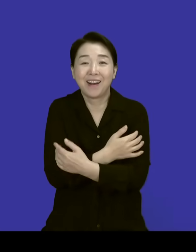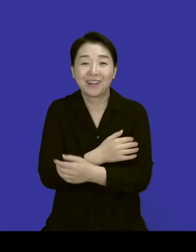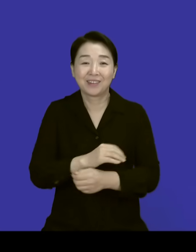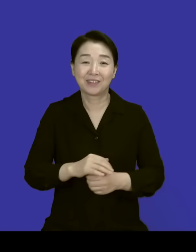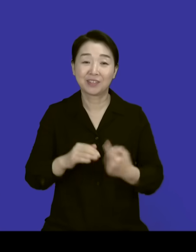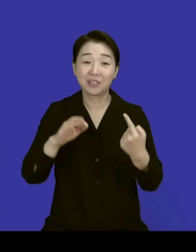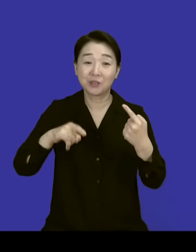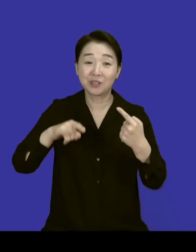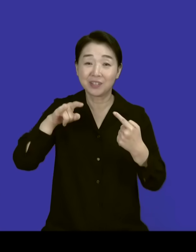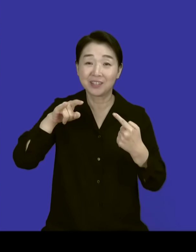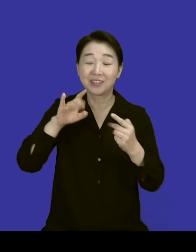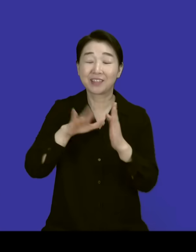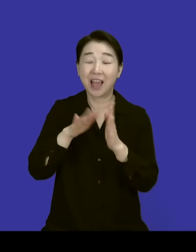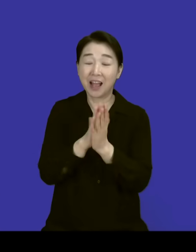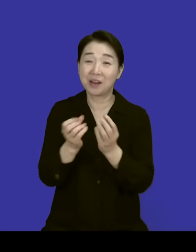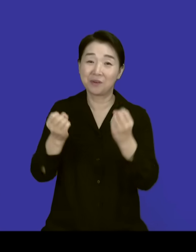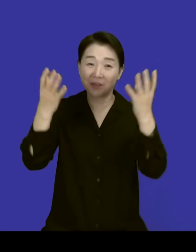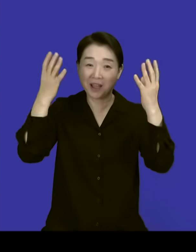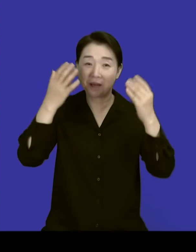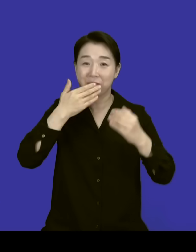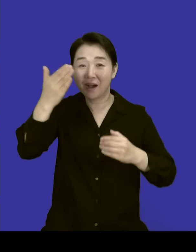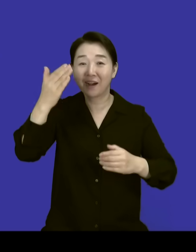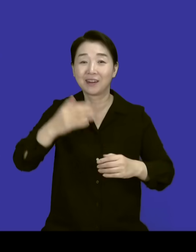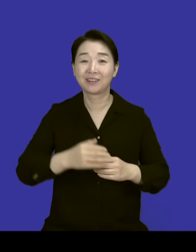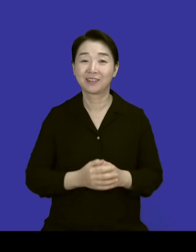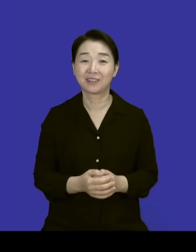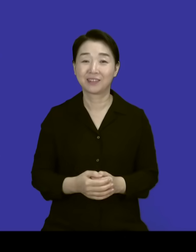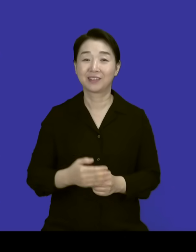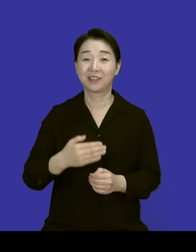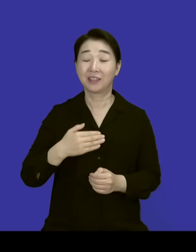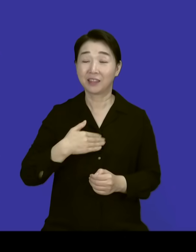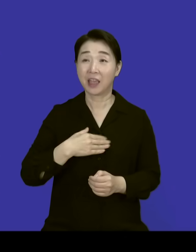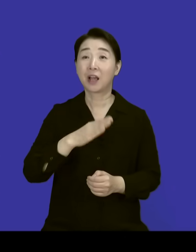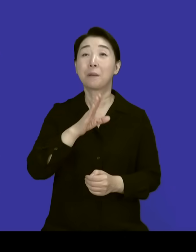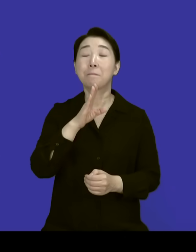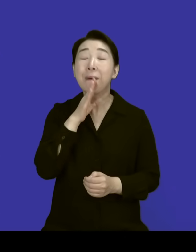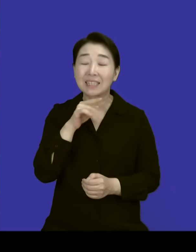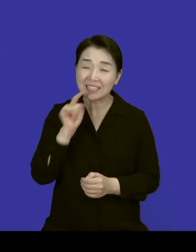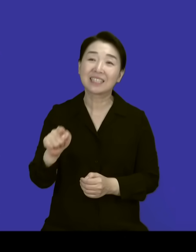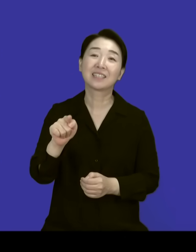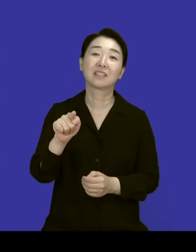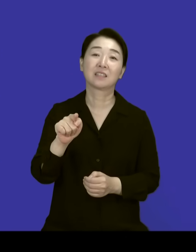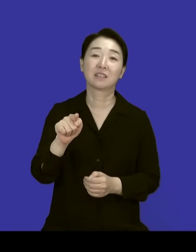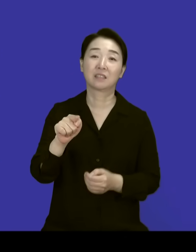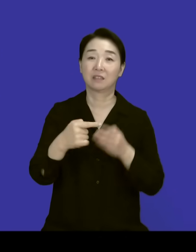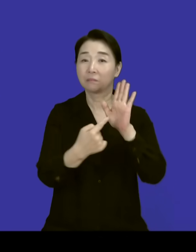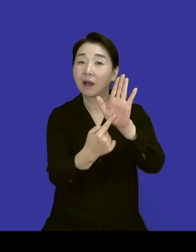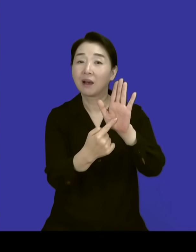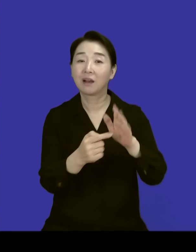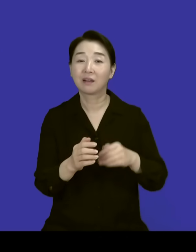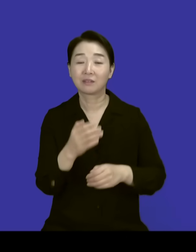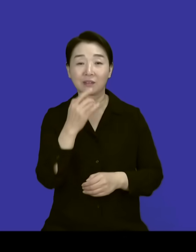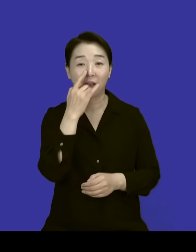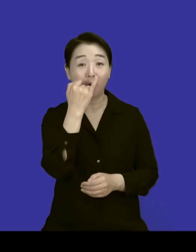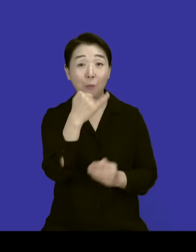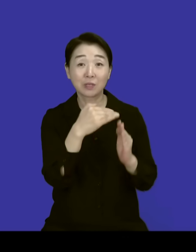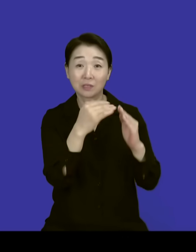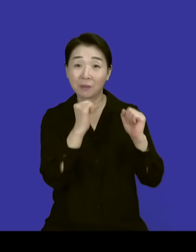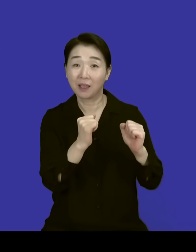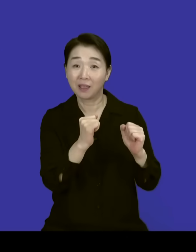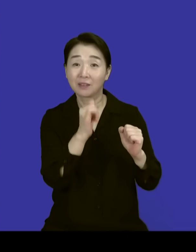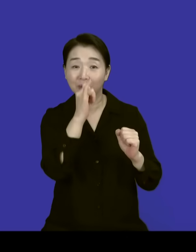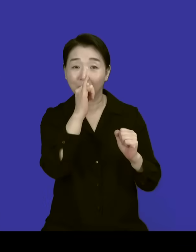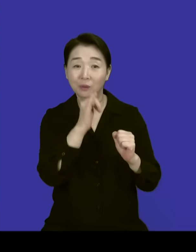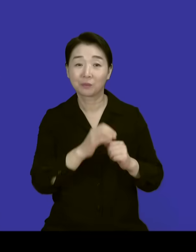때 할렐루야 이렇게 하면 봐! 내가 옳았지라가 되거든요. 그죠? 저는 근데 진짜 거짓말 치고 어머니 집에